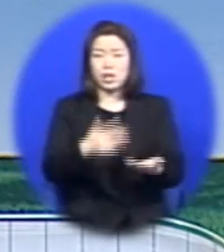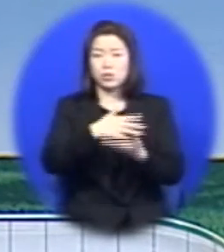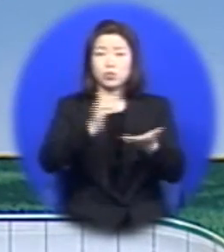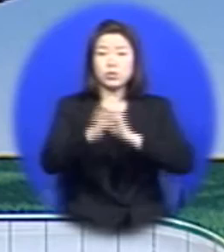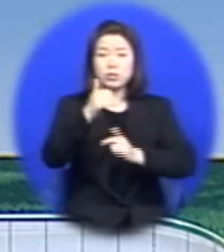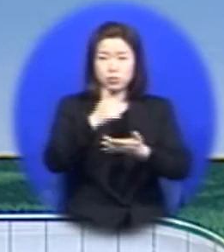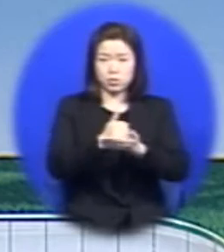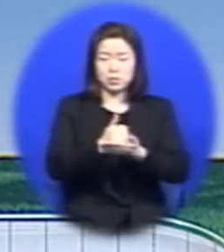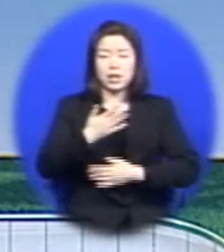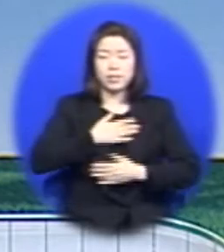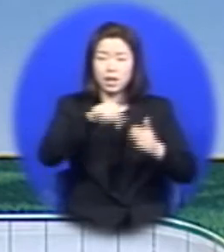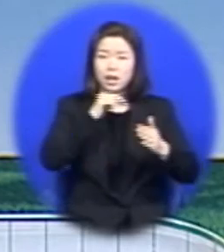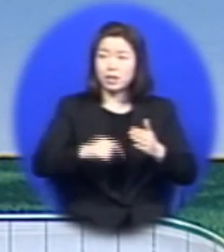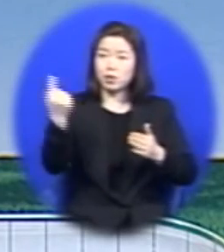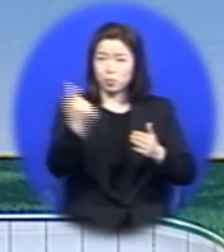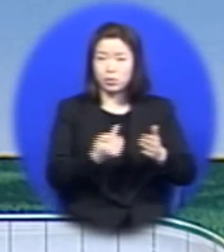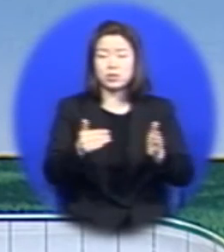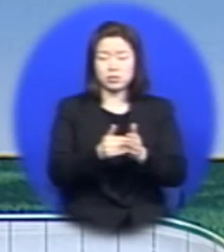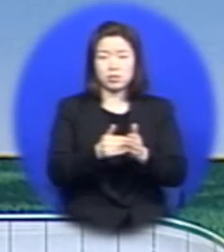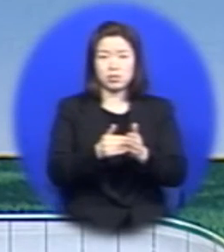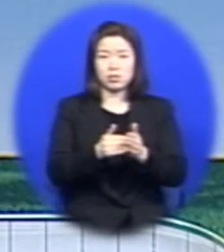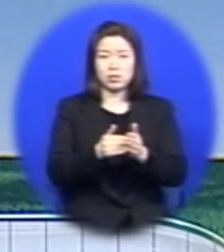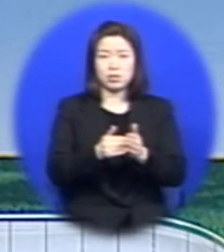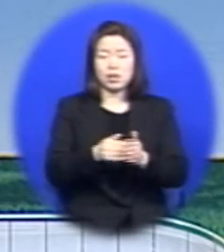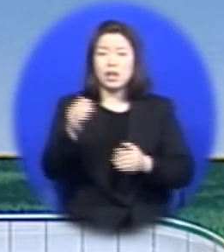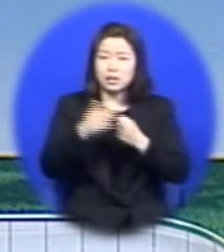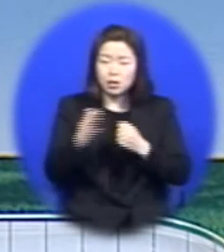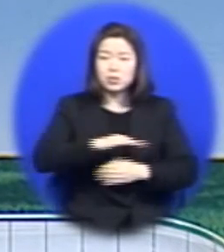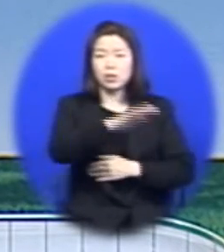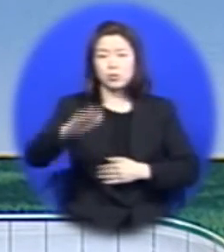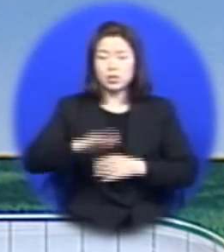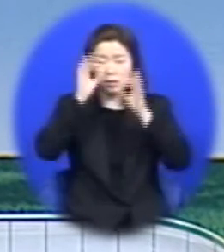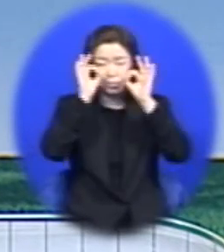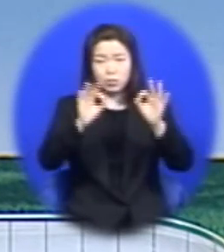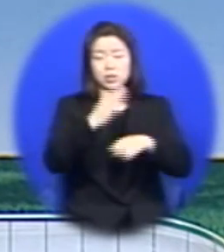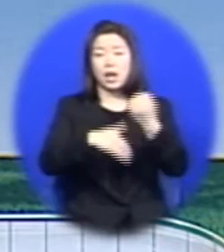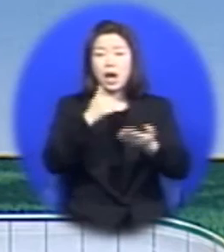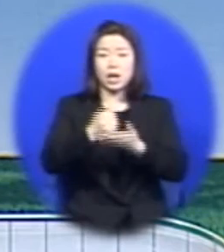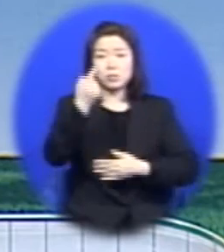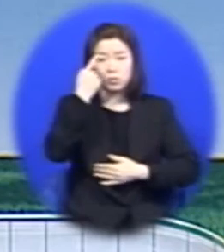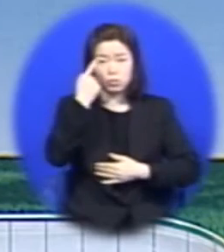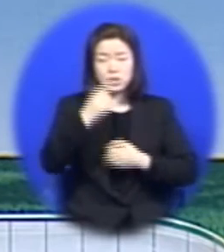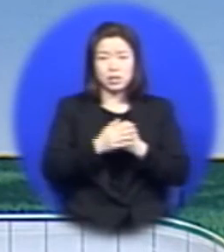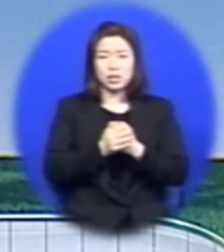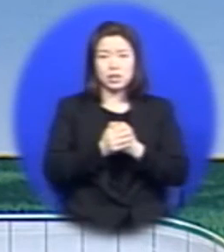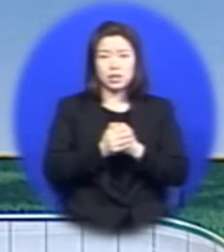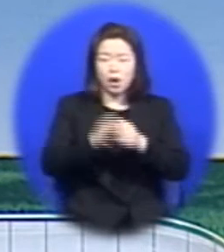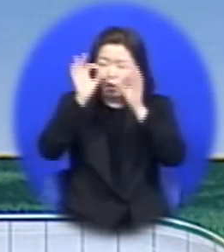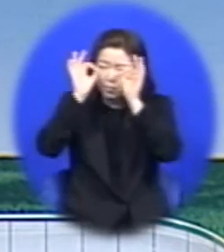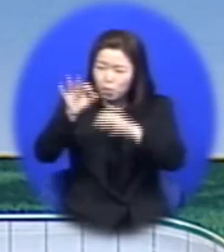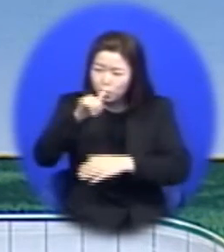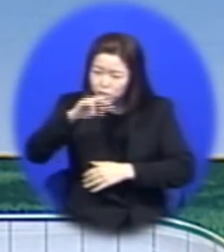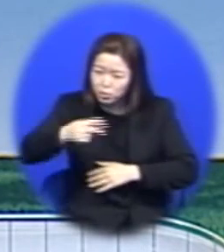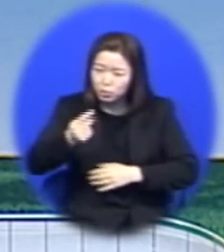예수님이 내 안에 오셨어요. 그러니까 우리를 보시는 하나님의 눈이 보고 있는데도 보고